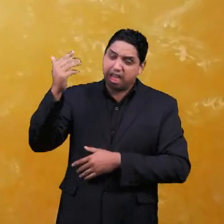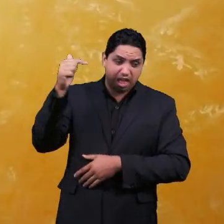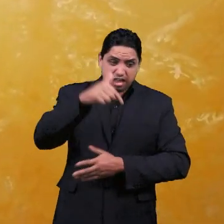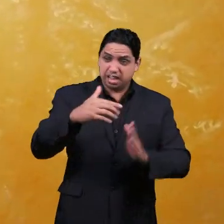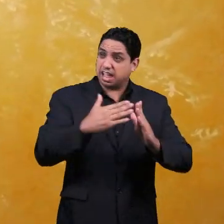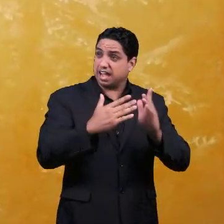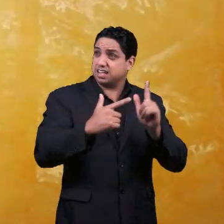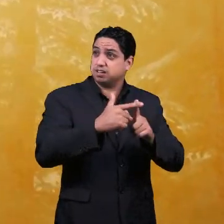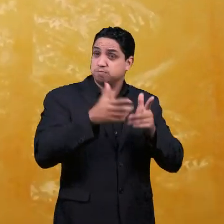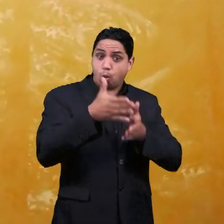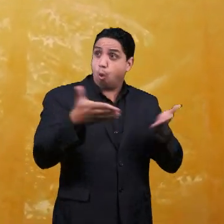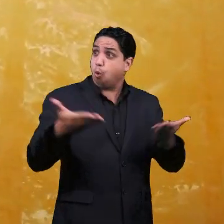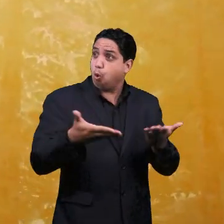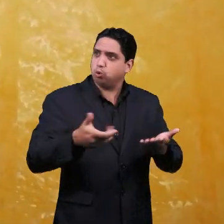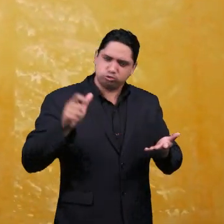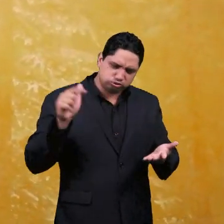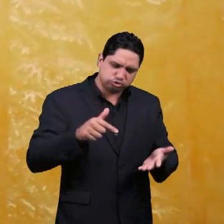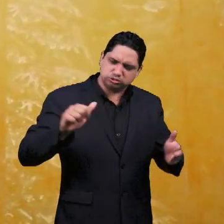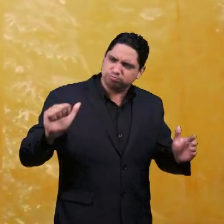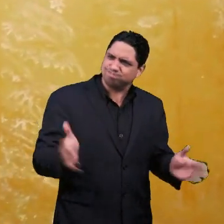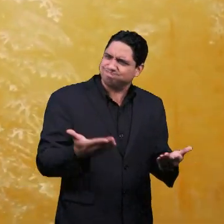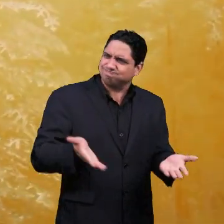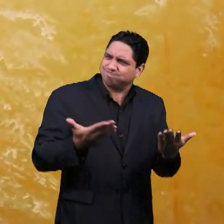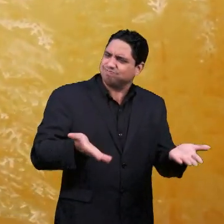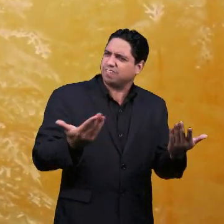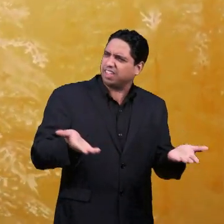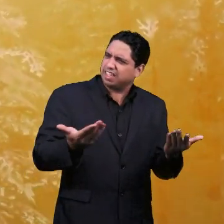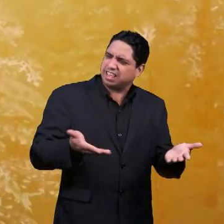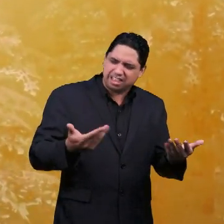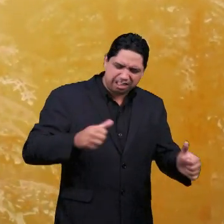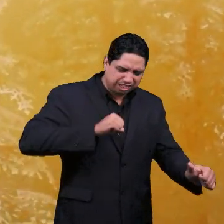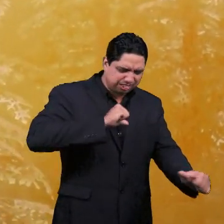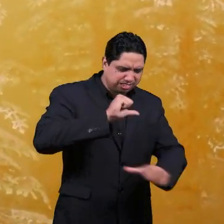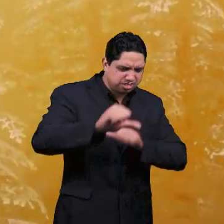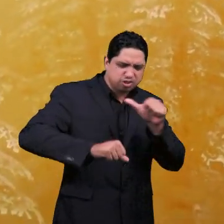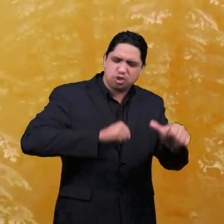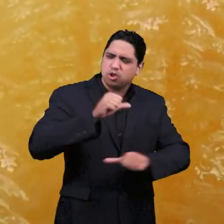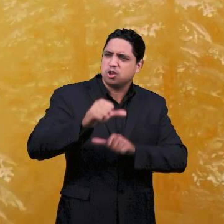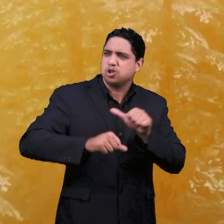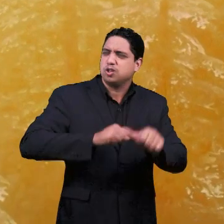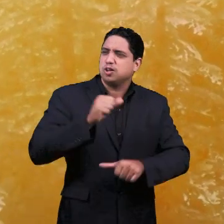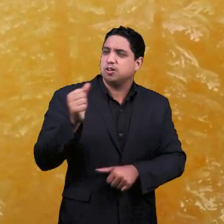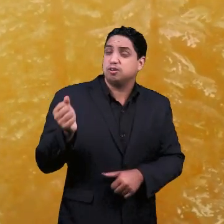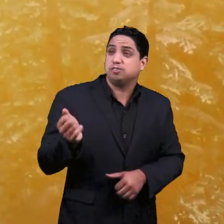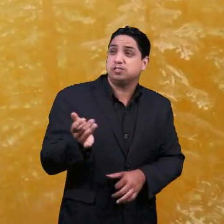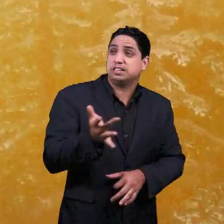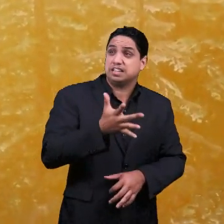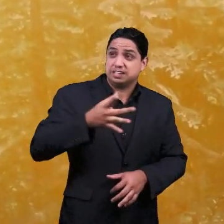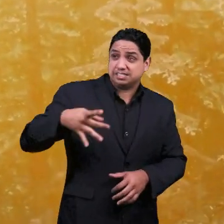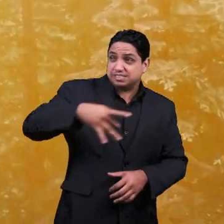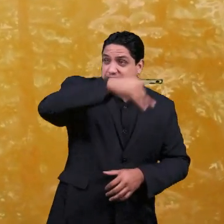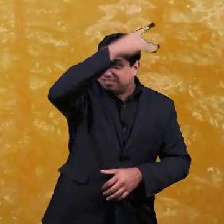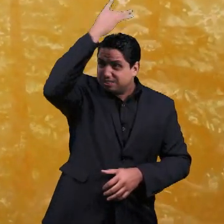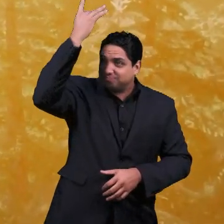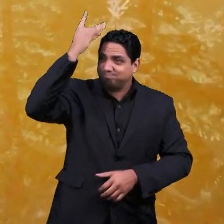О Бог мой, оживи церковь Твою снова.